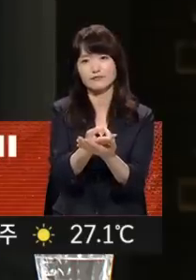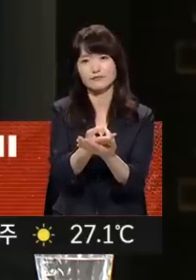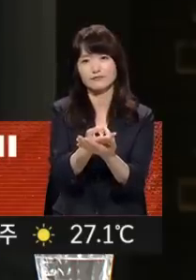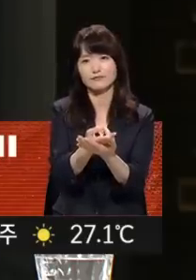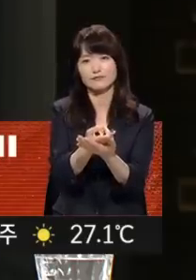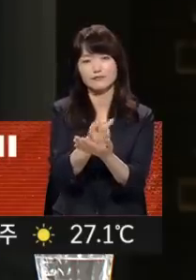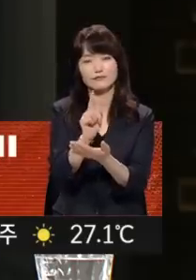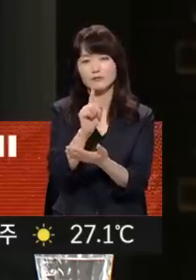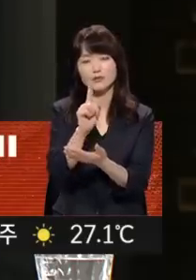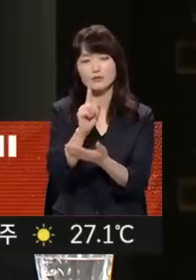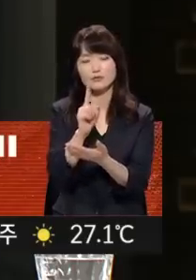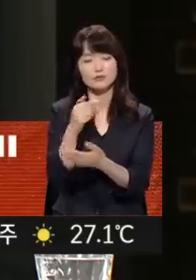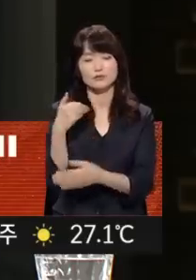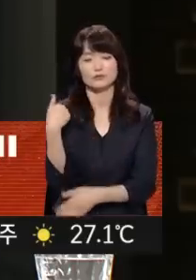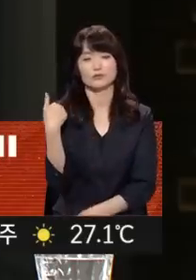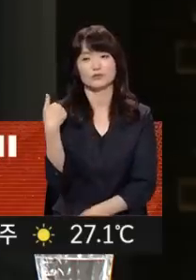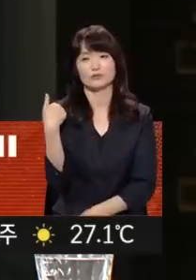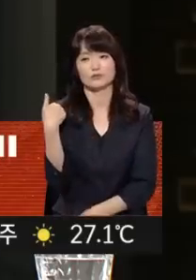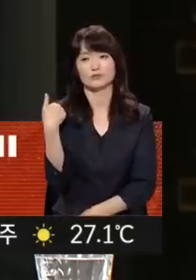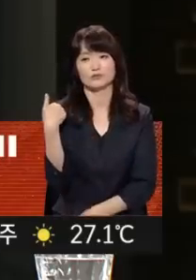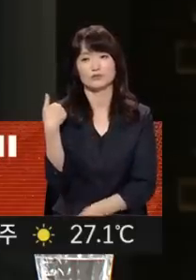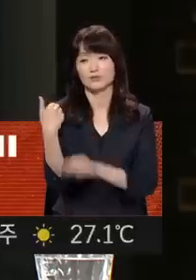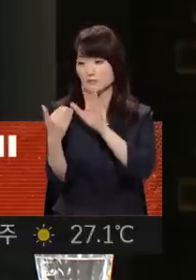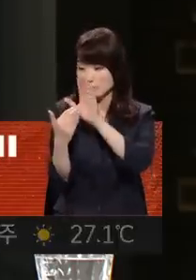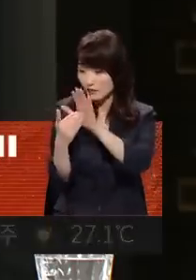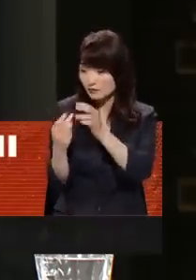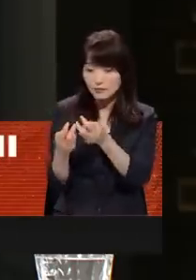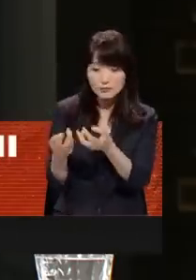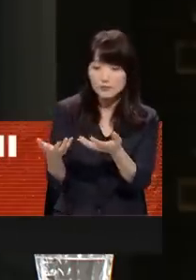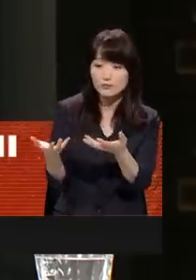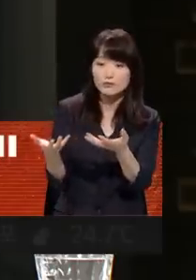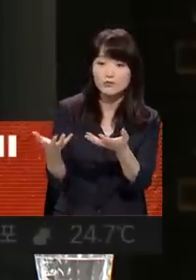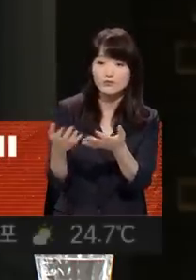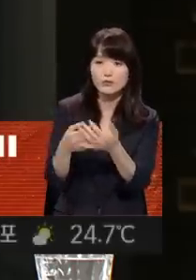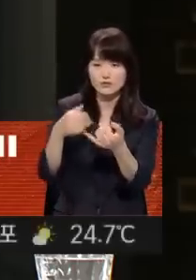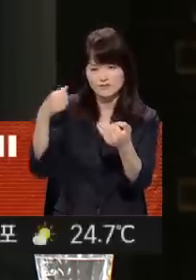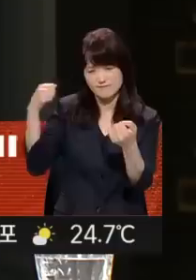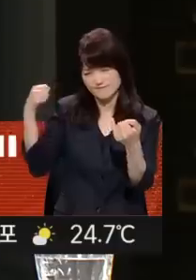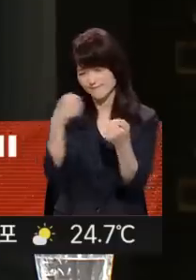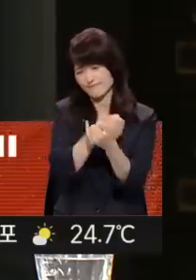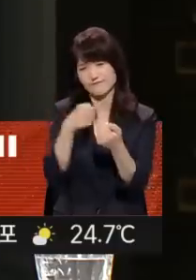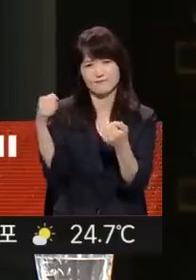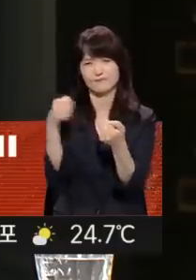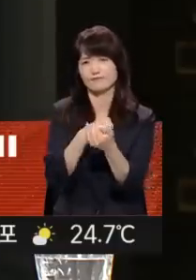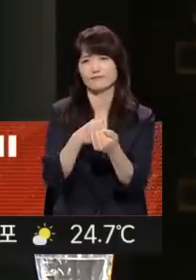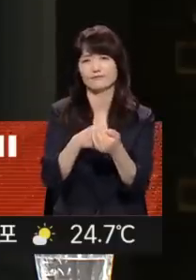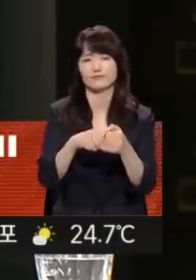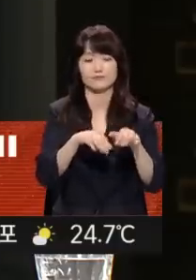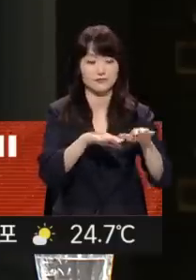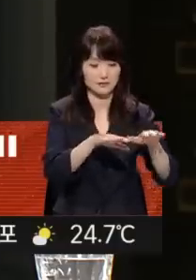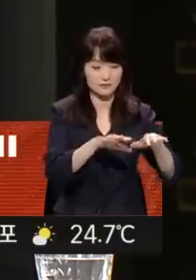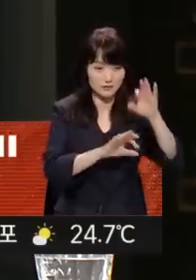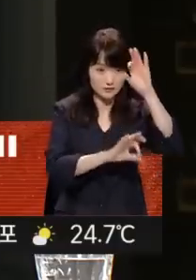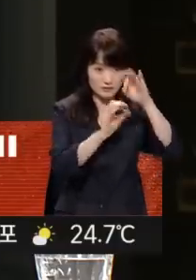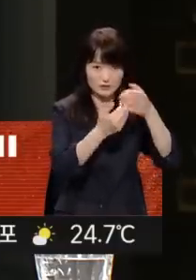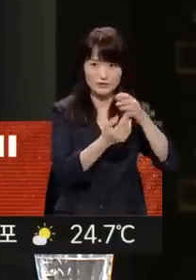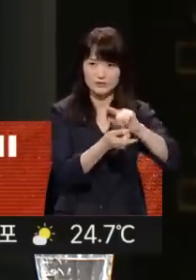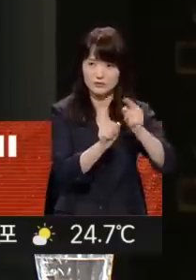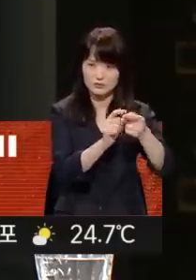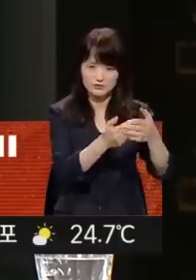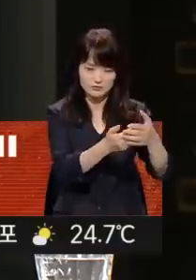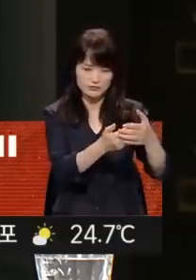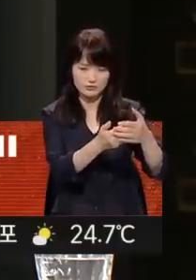전조가 없이 그야말로 무방비 상태에서 이렇게 폭행을 당하는 것이기 때문에 이번처럼 뭐 양측에 좀